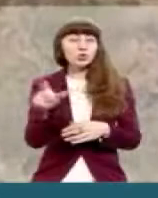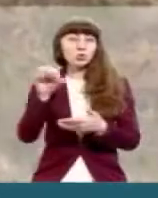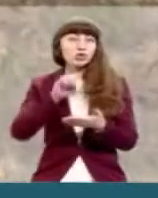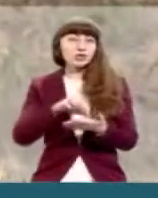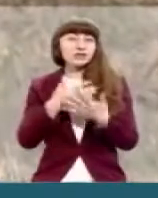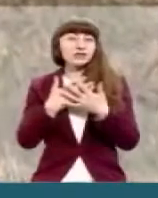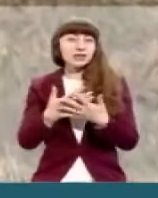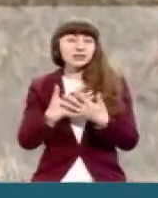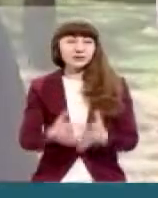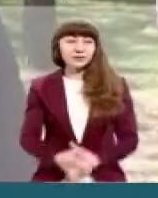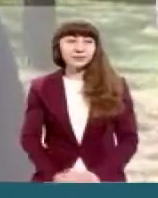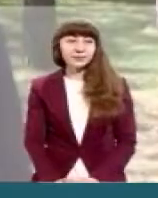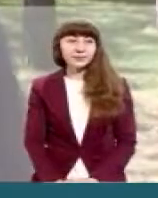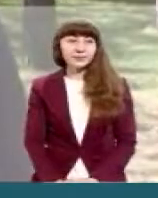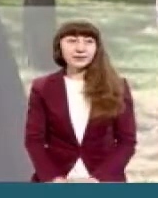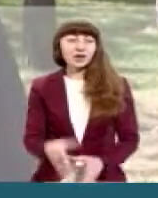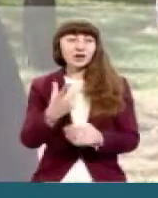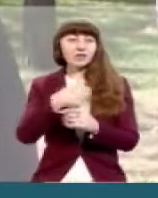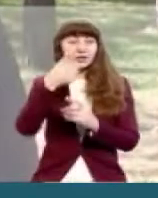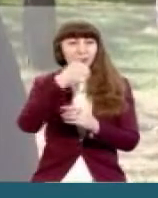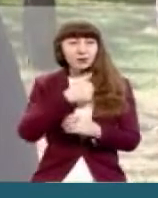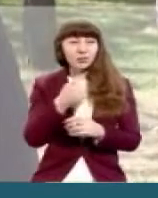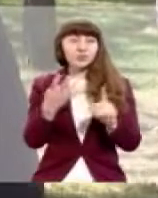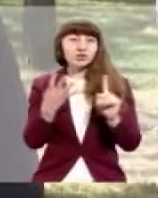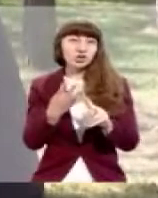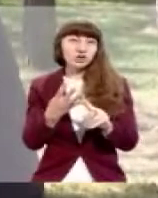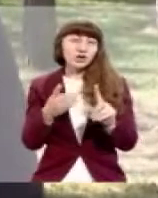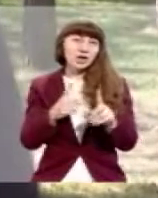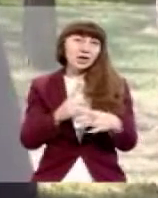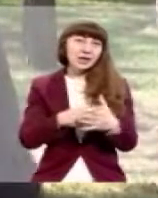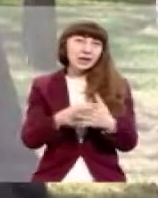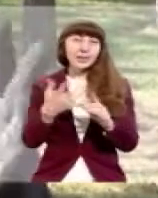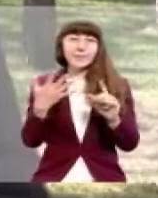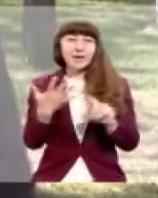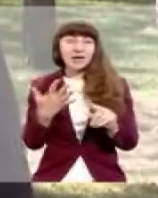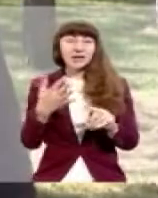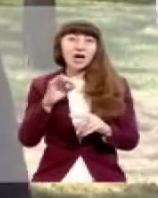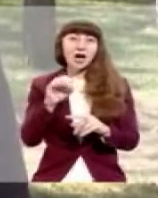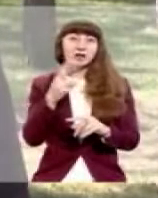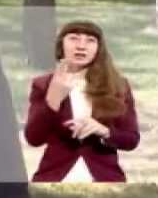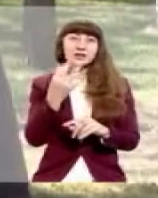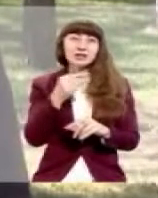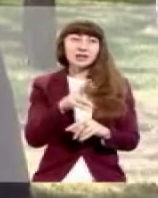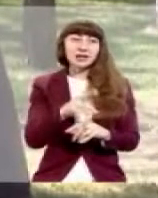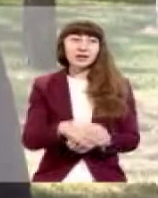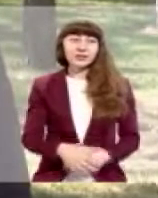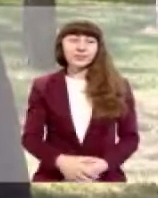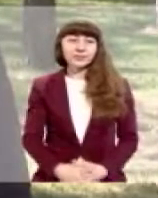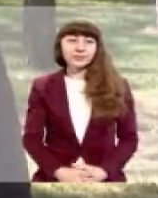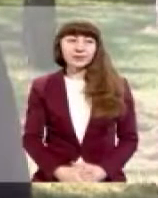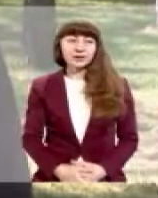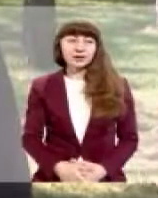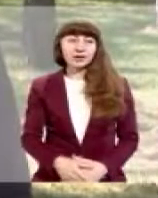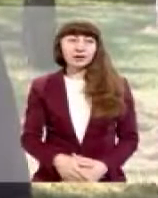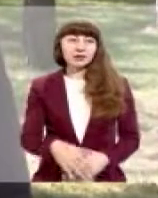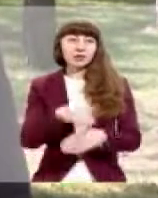активное участие в этом году это у нас уже 4 5 акция то есть мы начинали с парка 25 лет независимости на